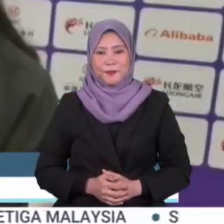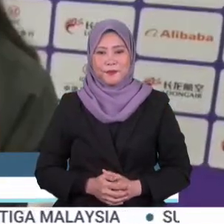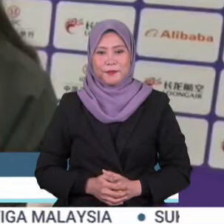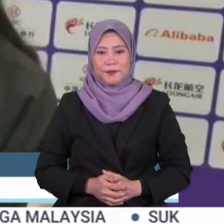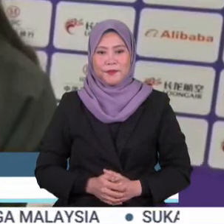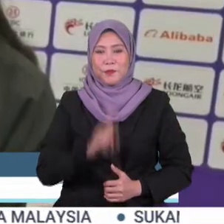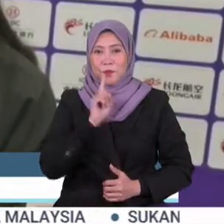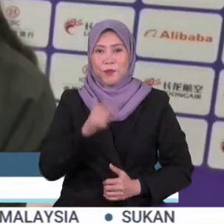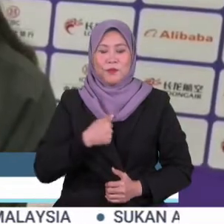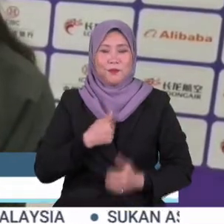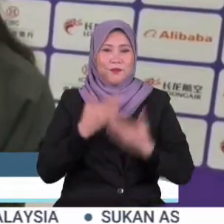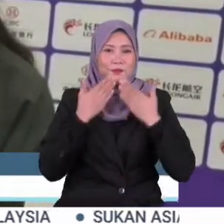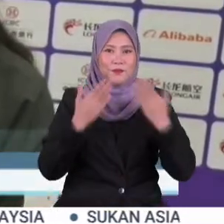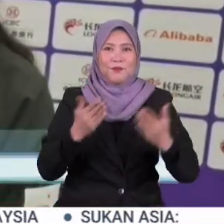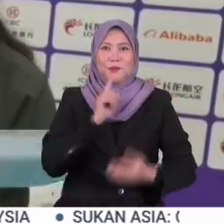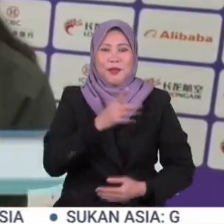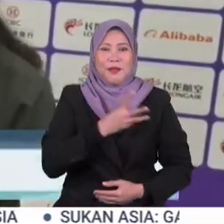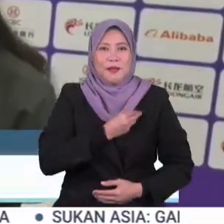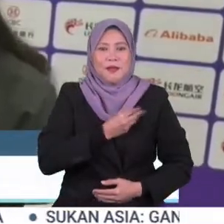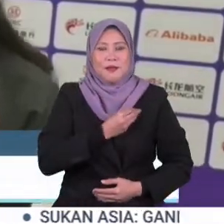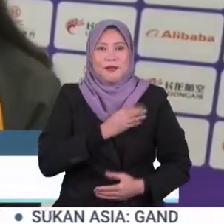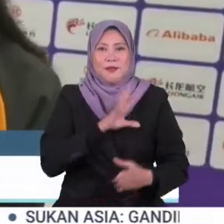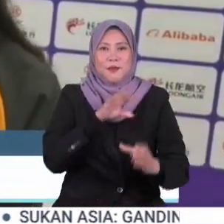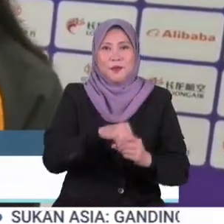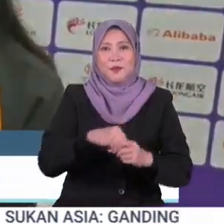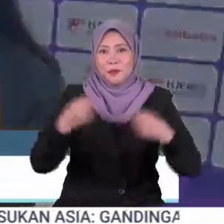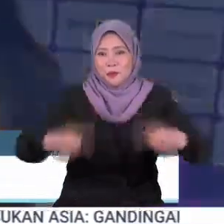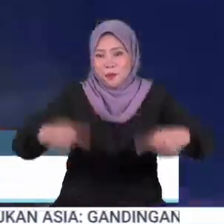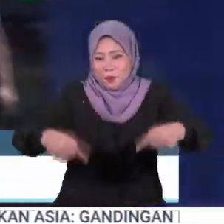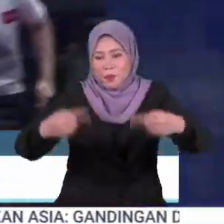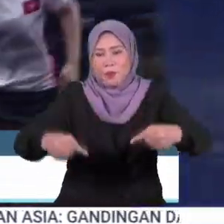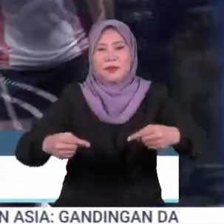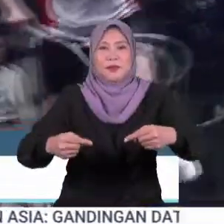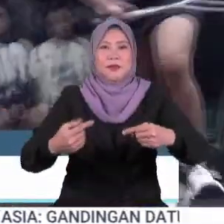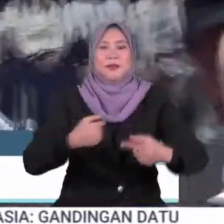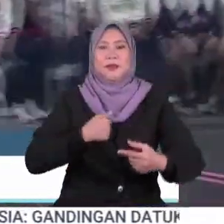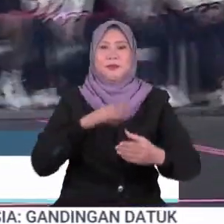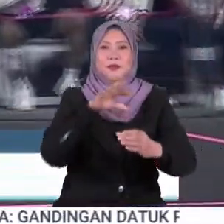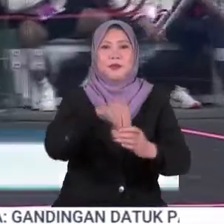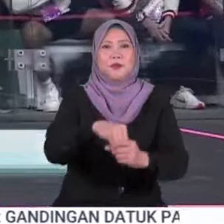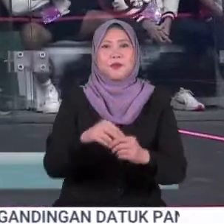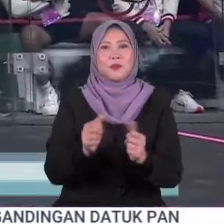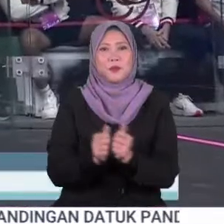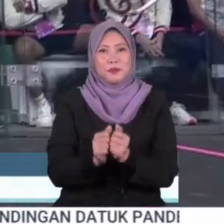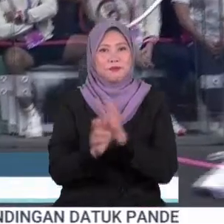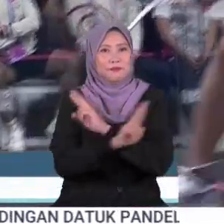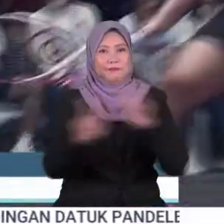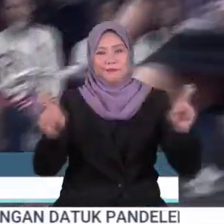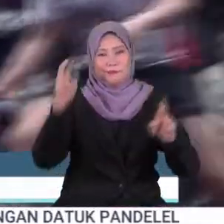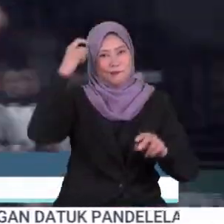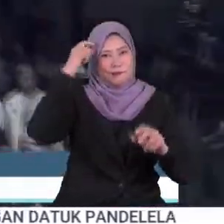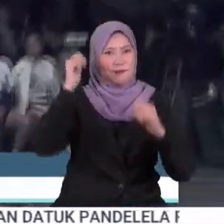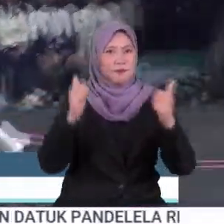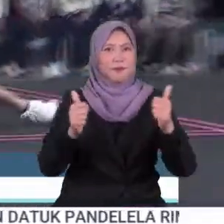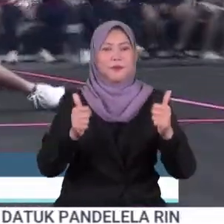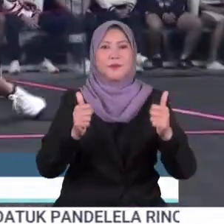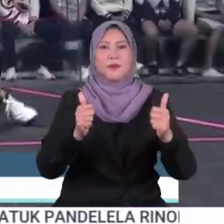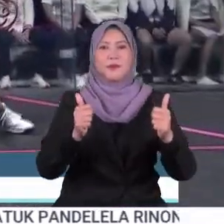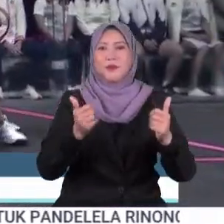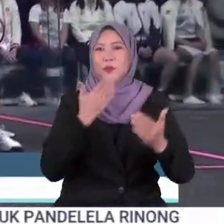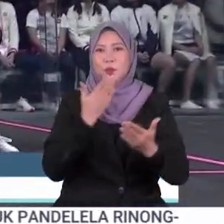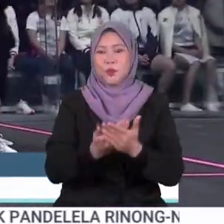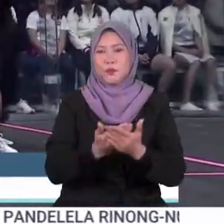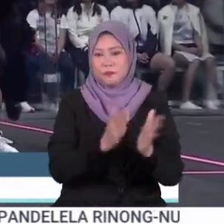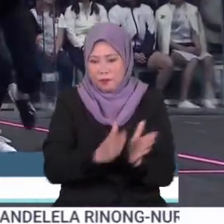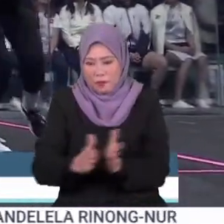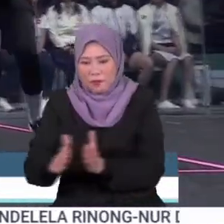I'm thankful that Aifa tak nervous untuk masuk walaupun the game score is 1-1. Tapi Aifa masuk with a ready mindset. I have a really good